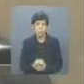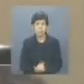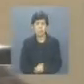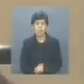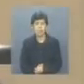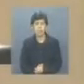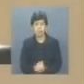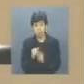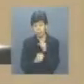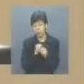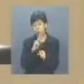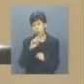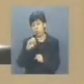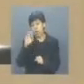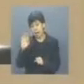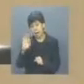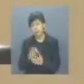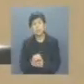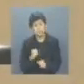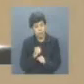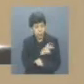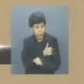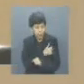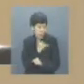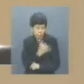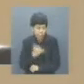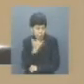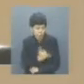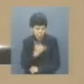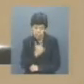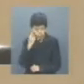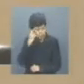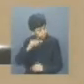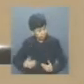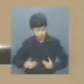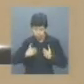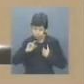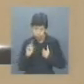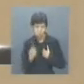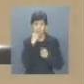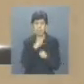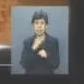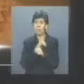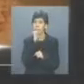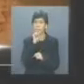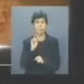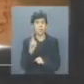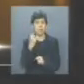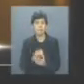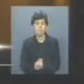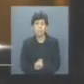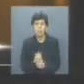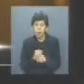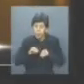ปี2009หลังจากที่วิทนีย์บำบัดอาการติดยาเธอกลับมาเริ่มต้นชีวิตใหม่ออกผลงานเพลงชุดใหม่วิทนีย์ได้ถ่าย